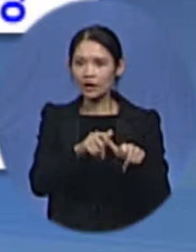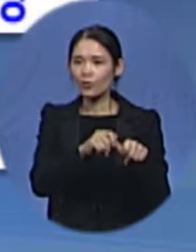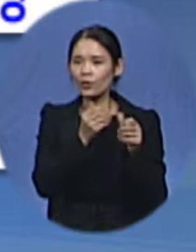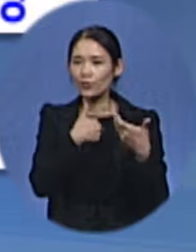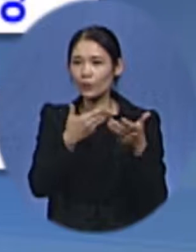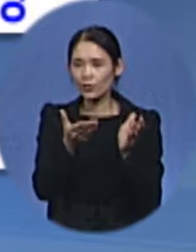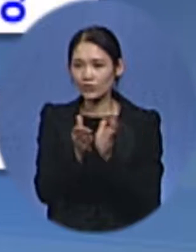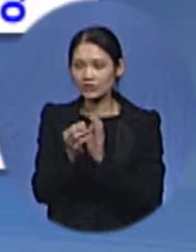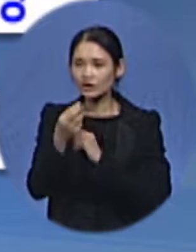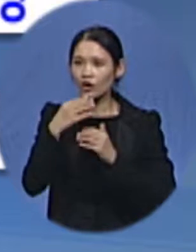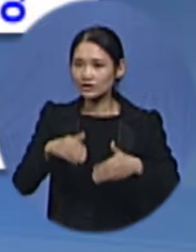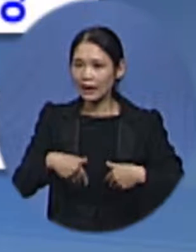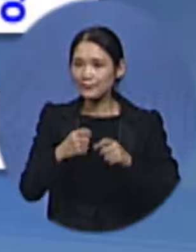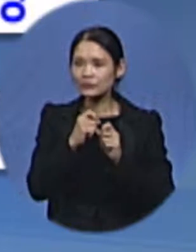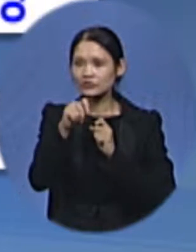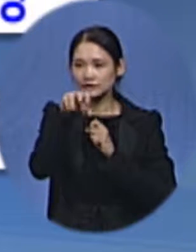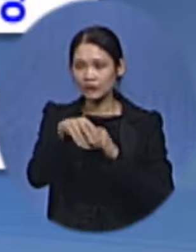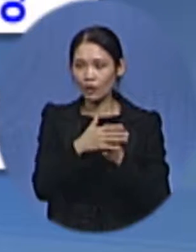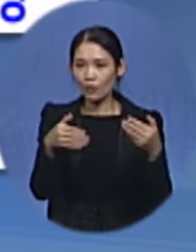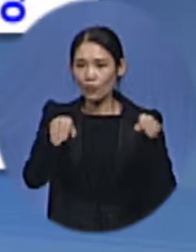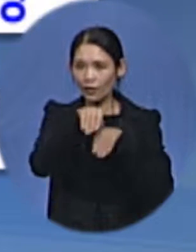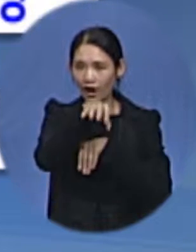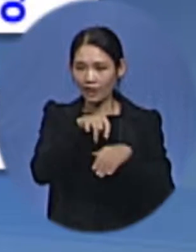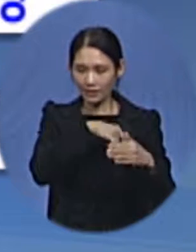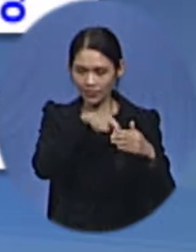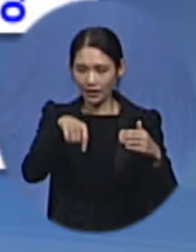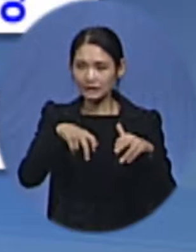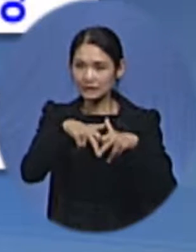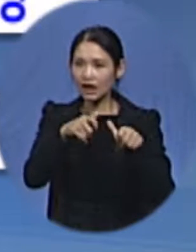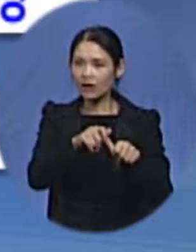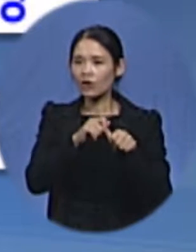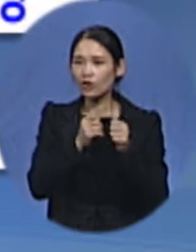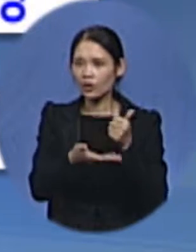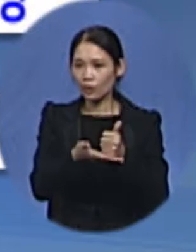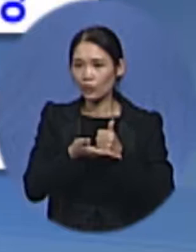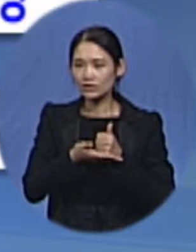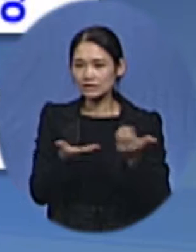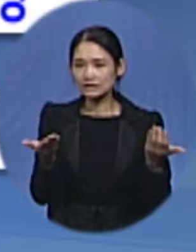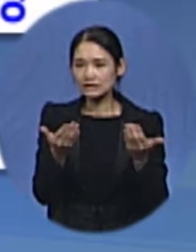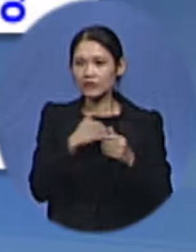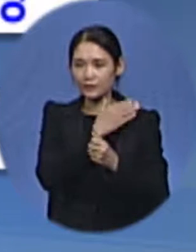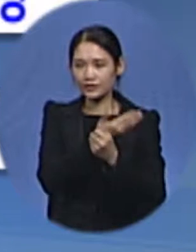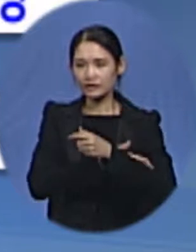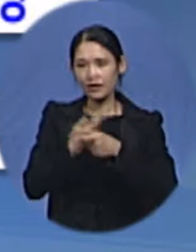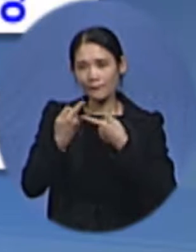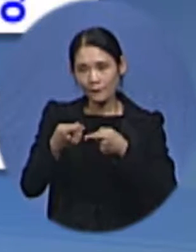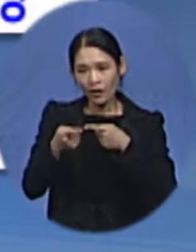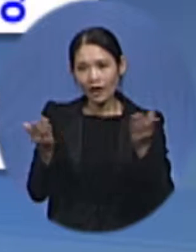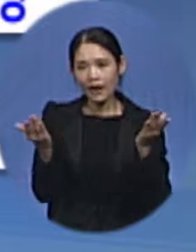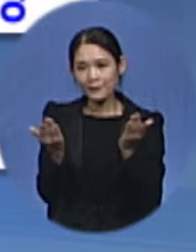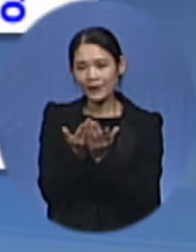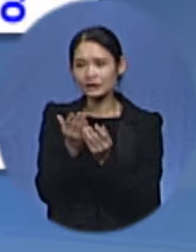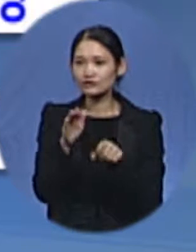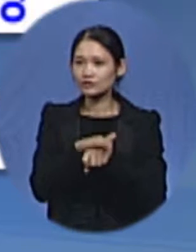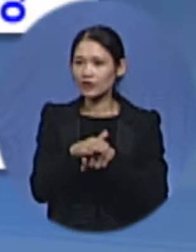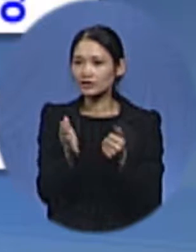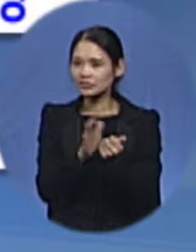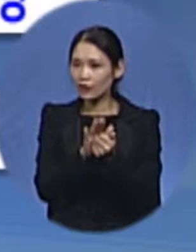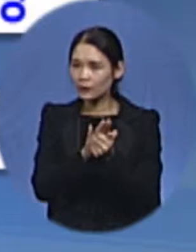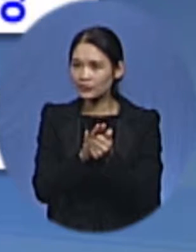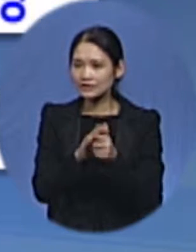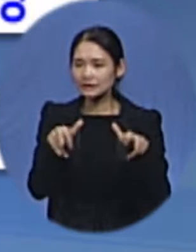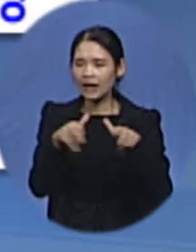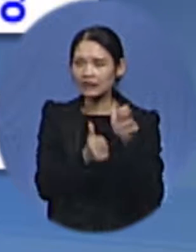한국장애인고용공단 서울 남부지사가 관내 장애인 고객에게 직업능력평가 등 맞춤형 서비스를 접목한 장애인 취업